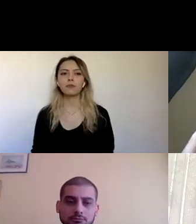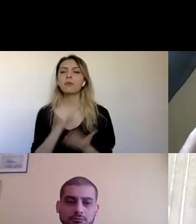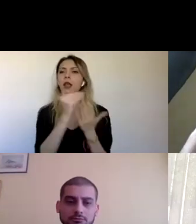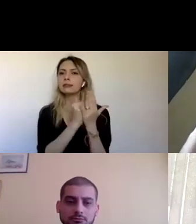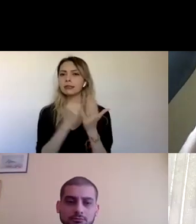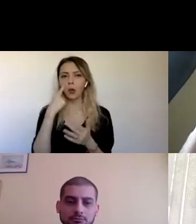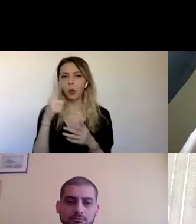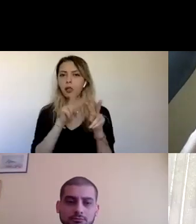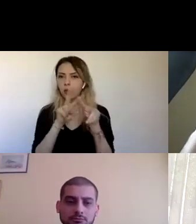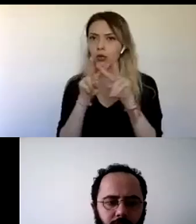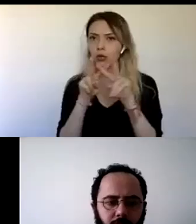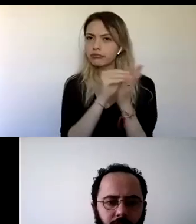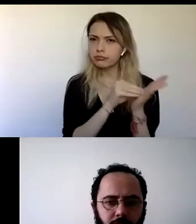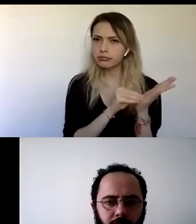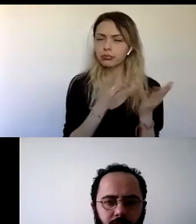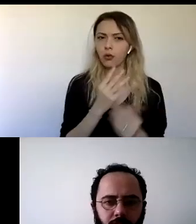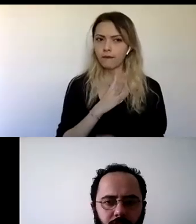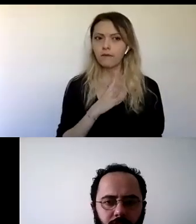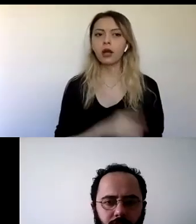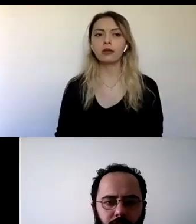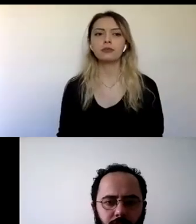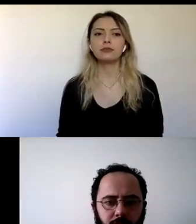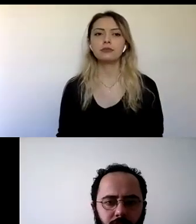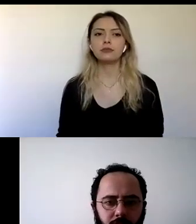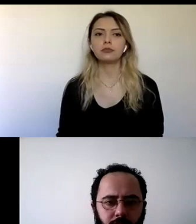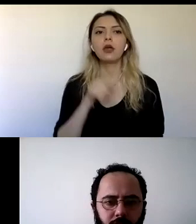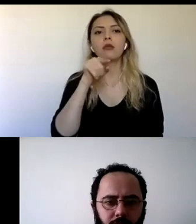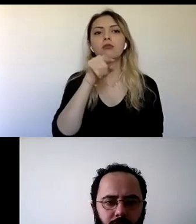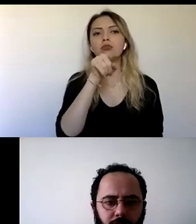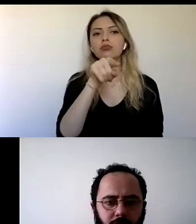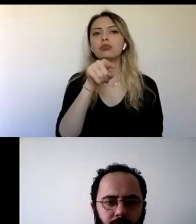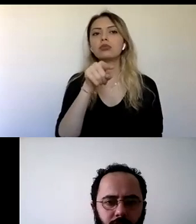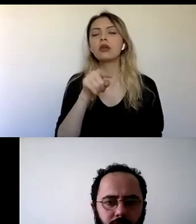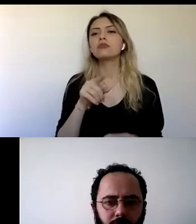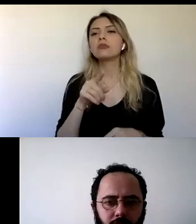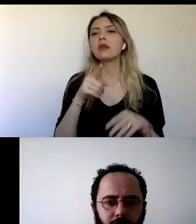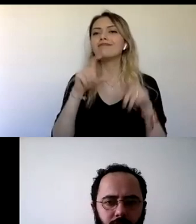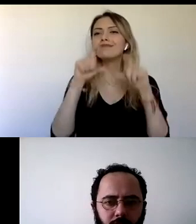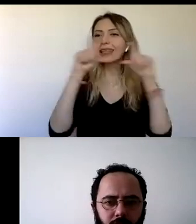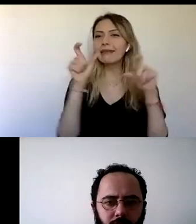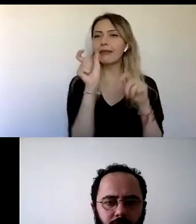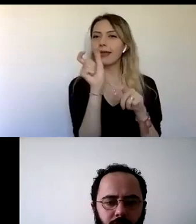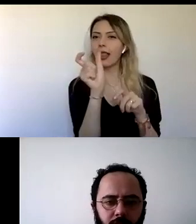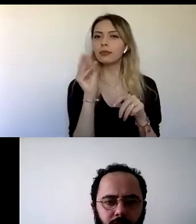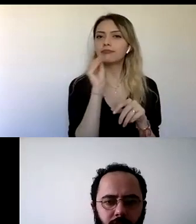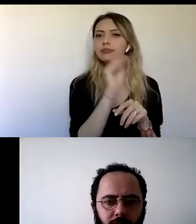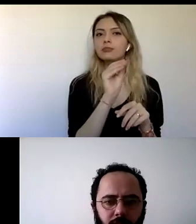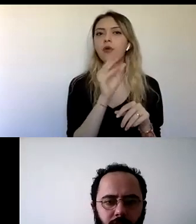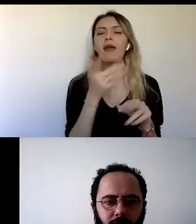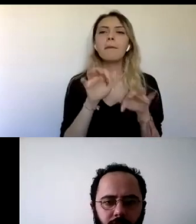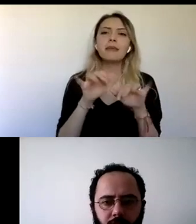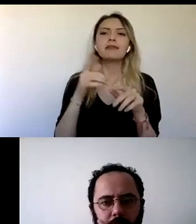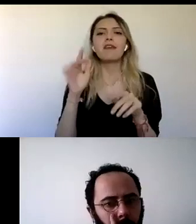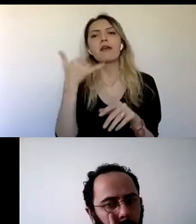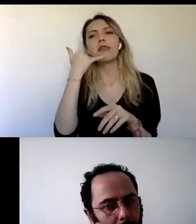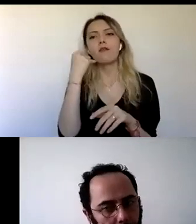çalışan kurumlar, yerel kurumlar, uluslararası kurumlar. Ben bu web sitelerini bu feed'in içine ekliyorum. Sonra buraya geldiğim zaman bilgisayardan ya da mobilden